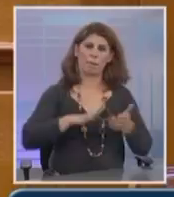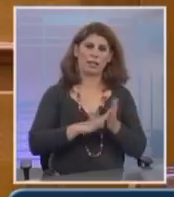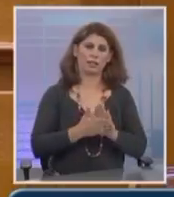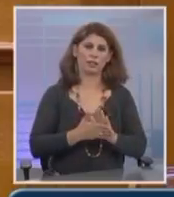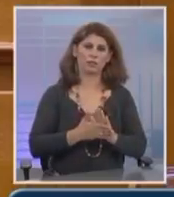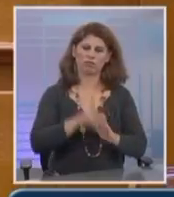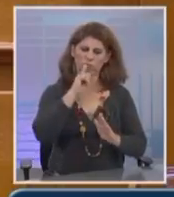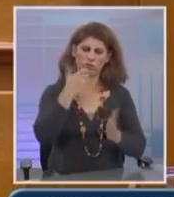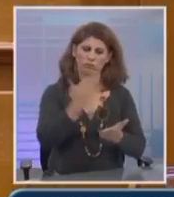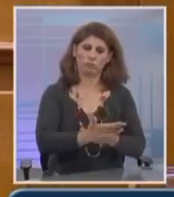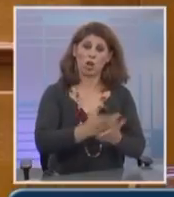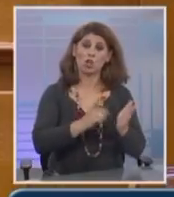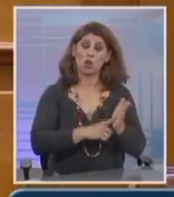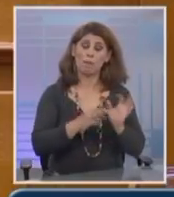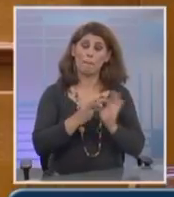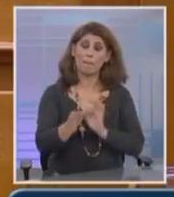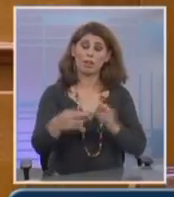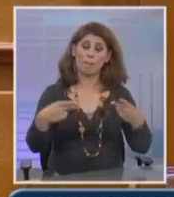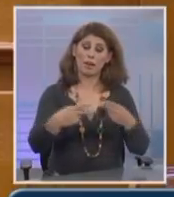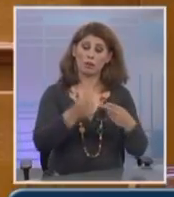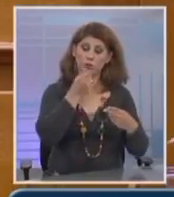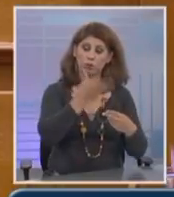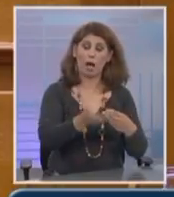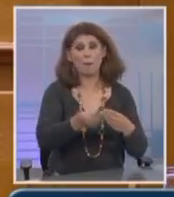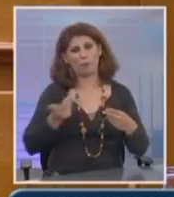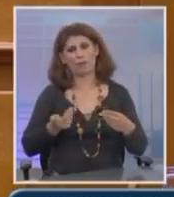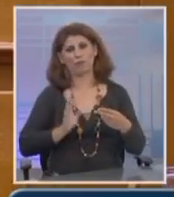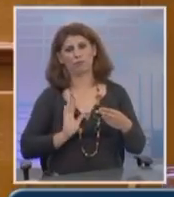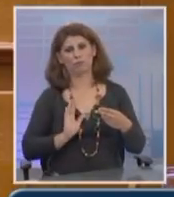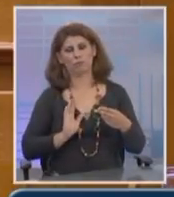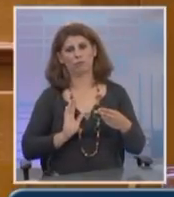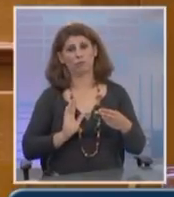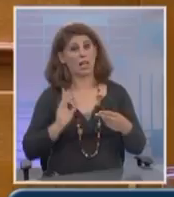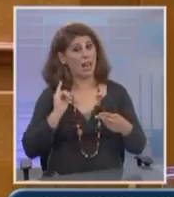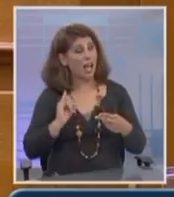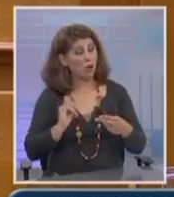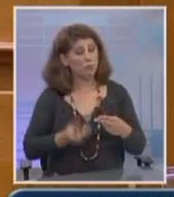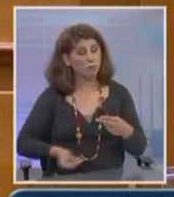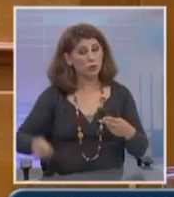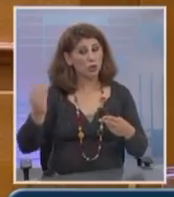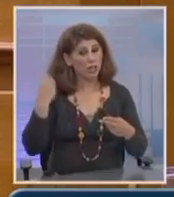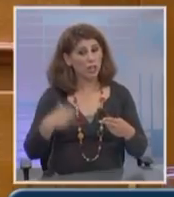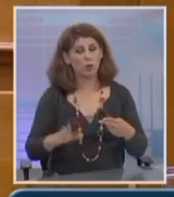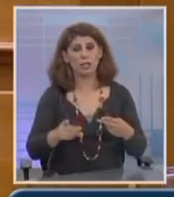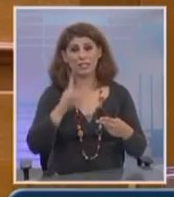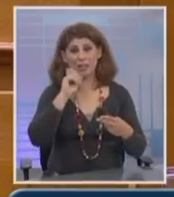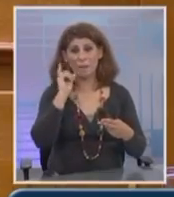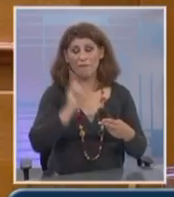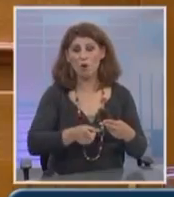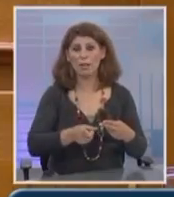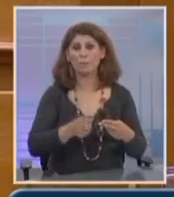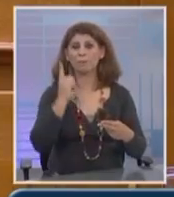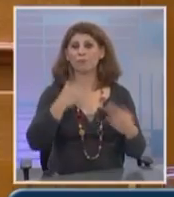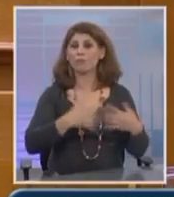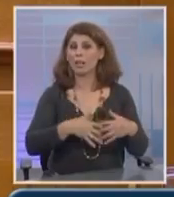της απέτησης νομοθέτησης μέτρων περικοπής δαπανών εκ προημίου. Αλλά ακόμα χειρότερα, στην επιβολή